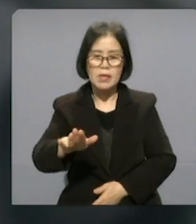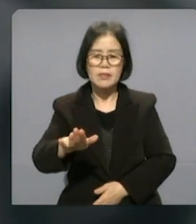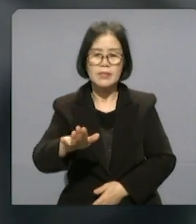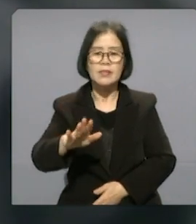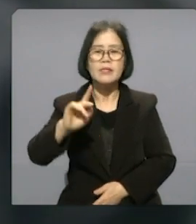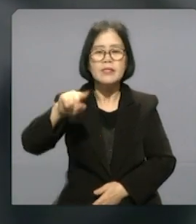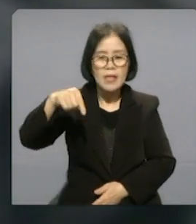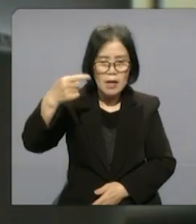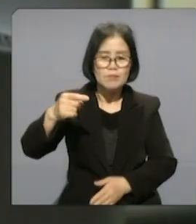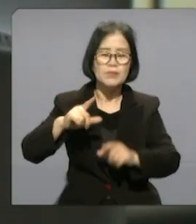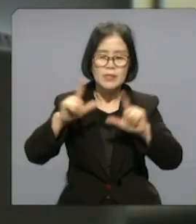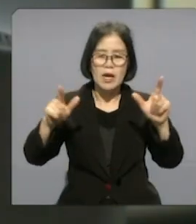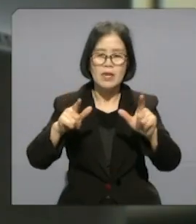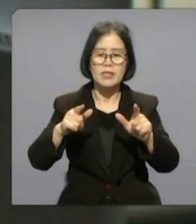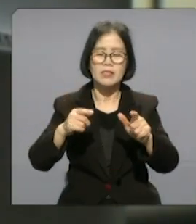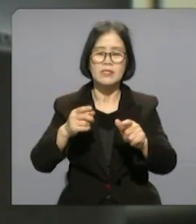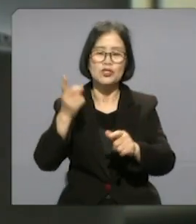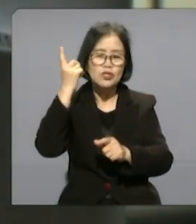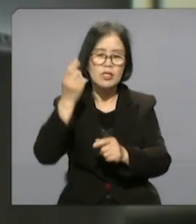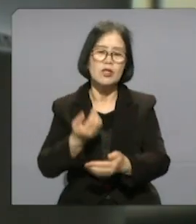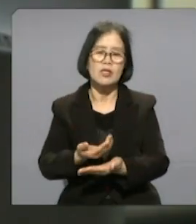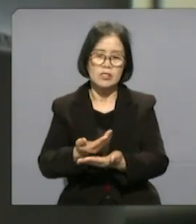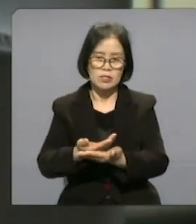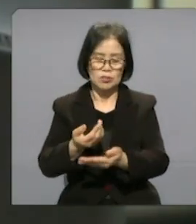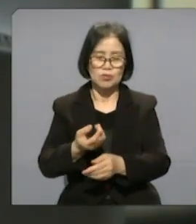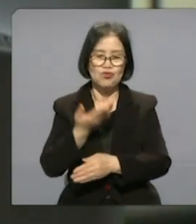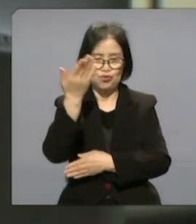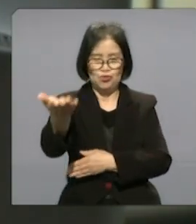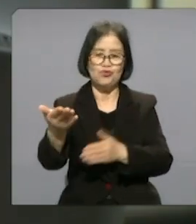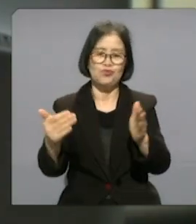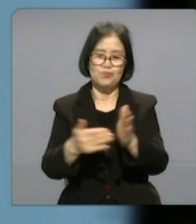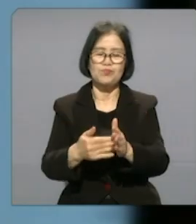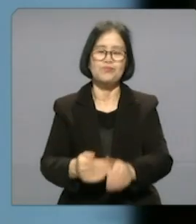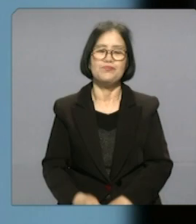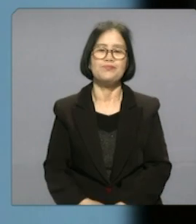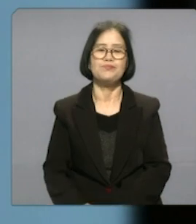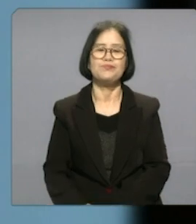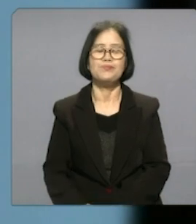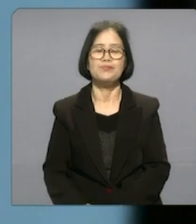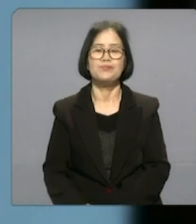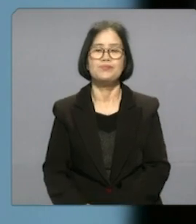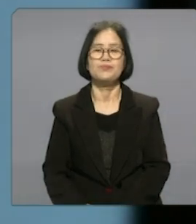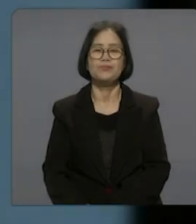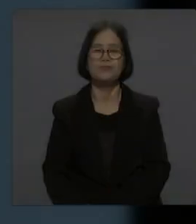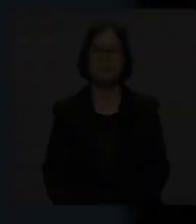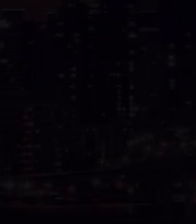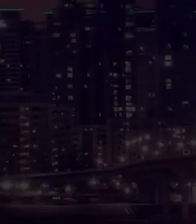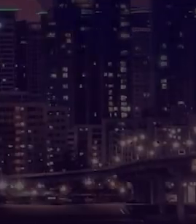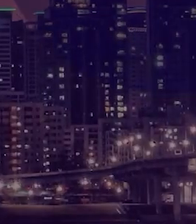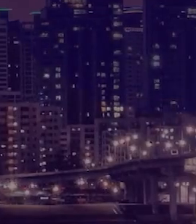전 대표는 다음 날 뒤늦게 제출한 것으로 드러났습니다. OBS 뉴스 이상호입니다.